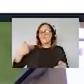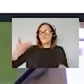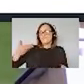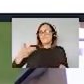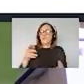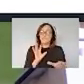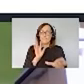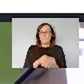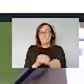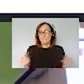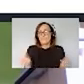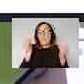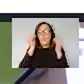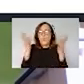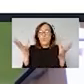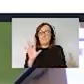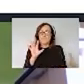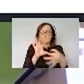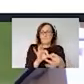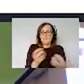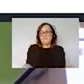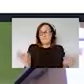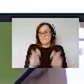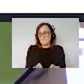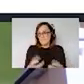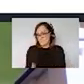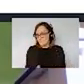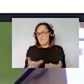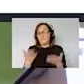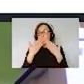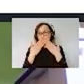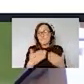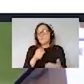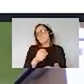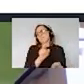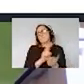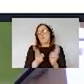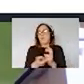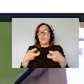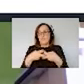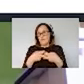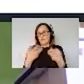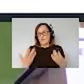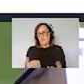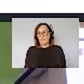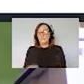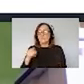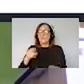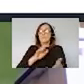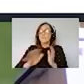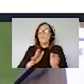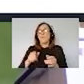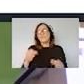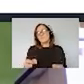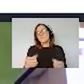na uczestnictwo w tej kulturze i współuczestnictwo właśnie dzięki takim spotkaniom online, bo to no, w ten sposób nam się zmieniła